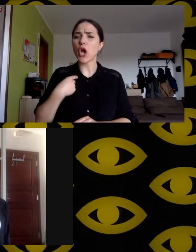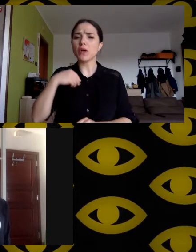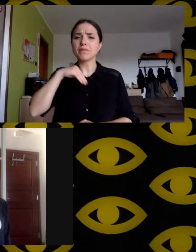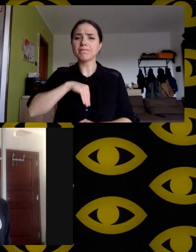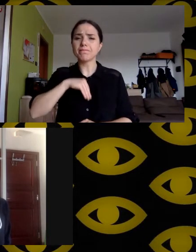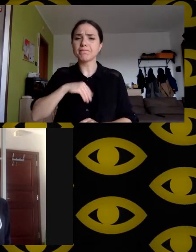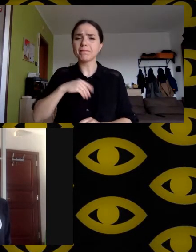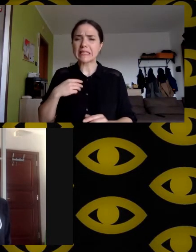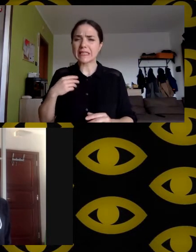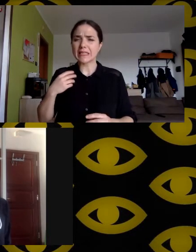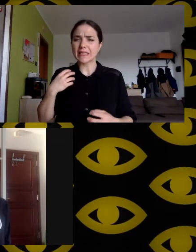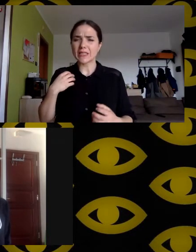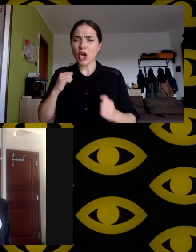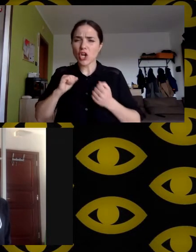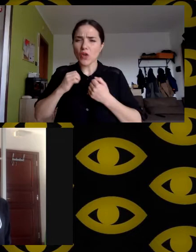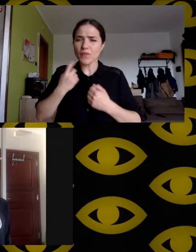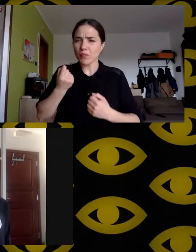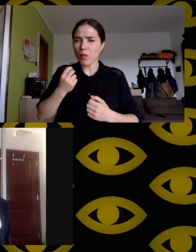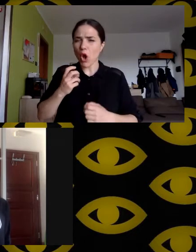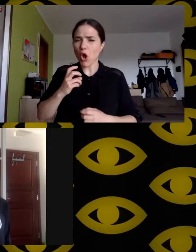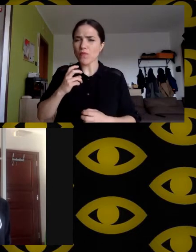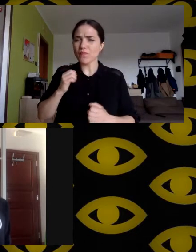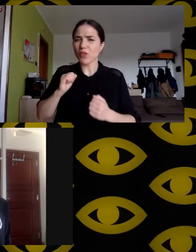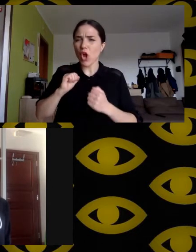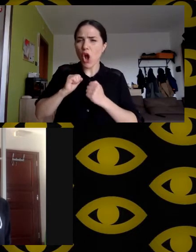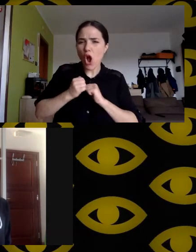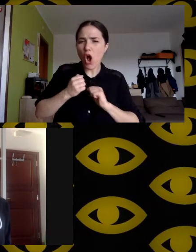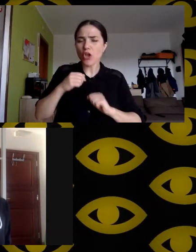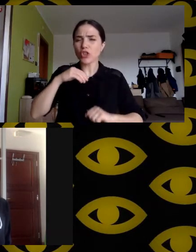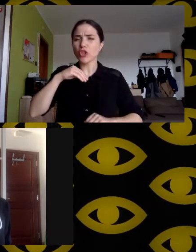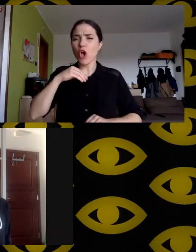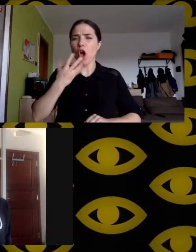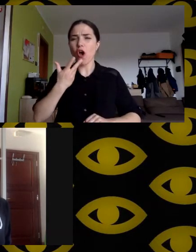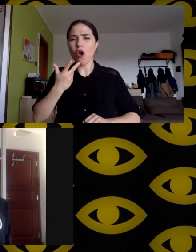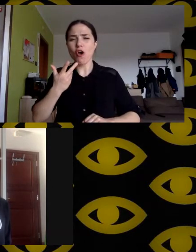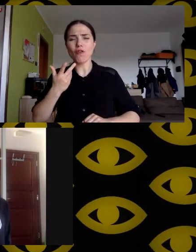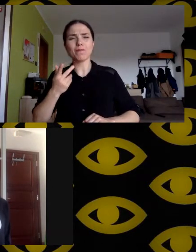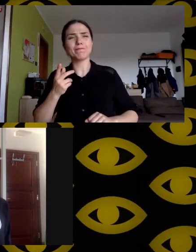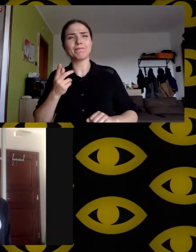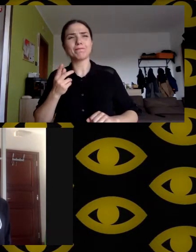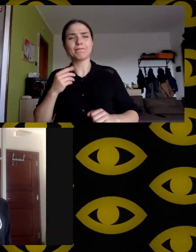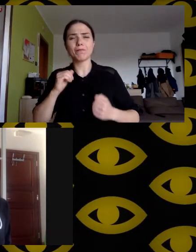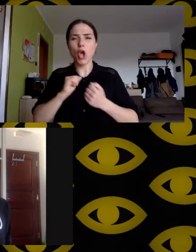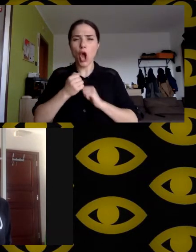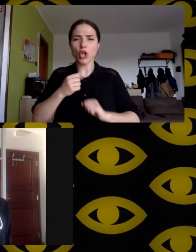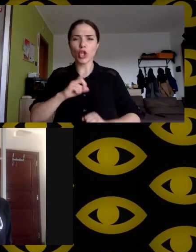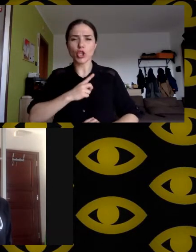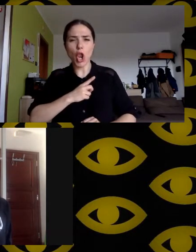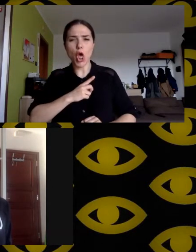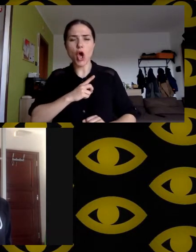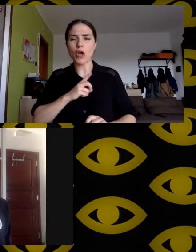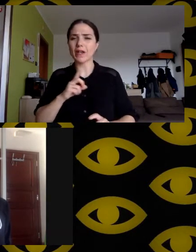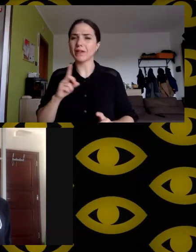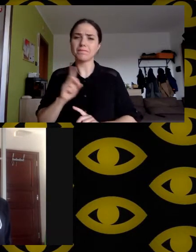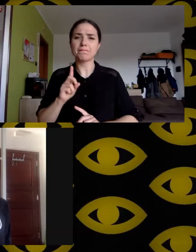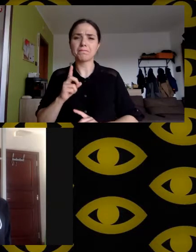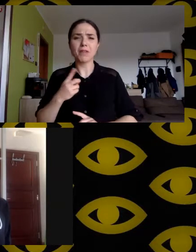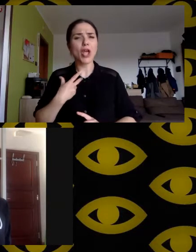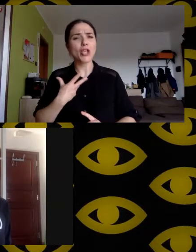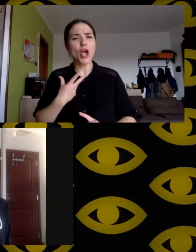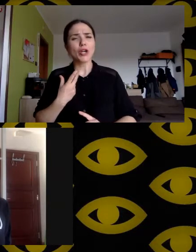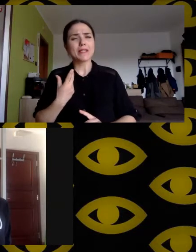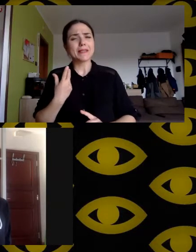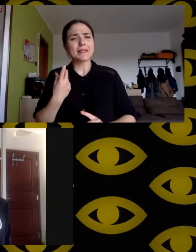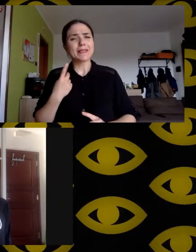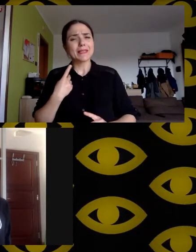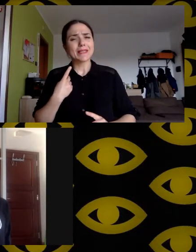non ho mai pensato di farlo finire o abituarmi a lui. Lui ogni tanto torna, mi fa male, però